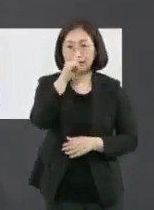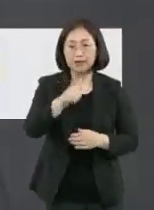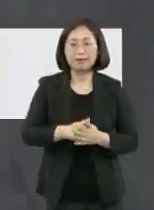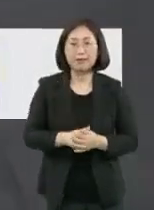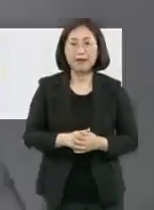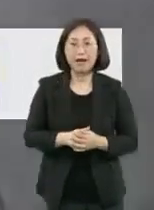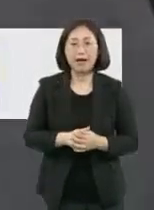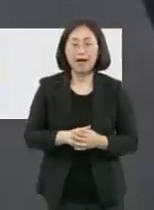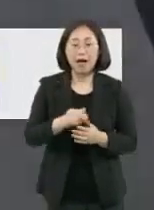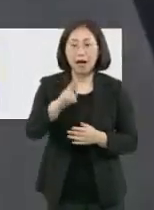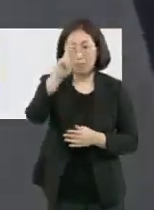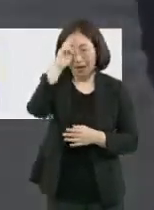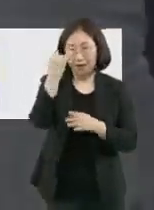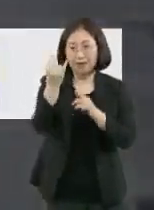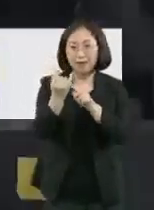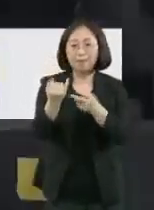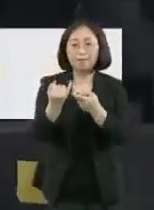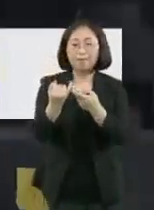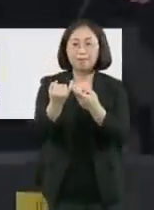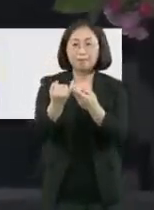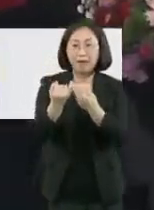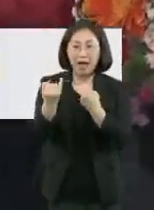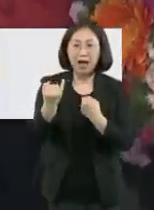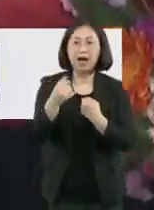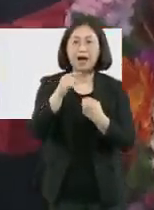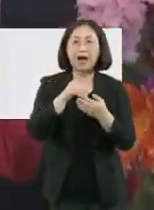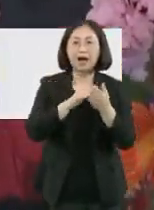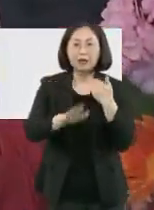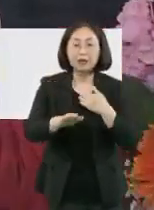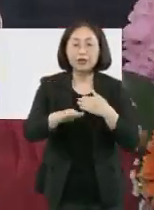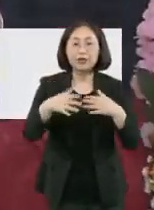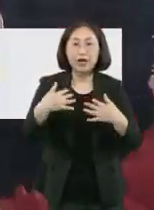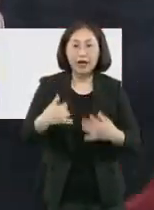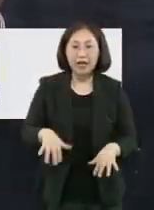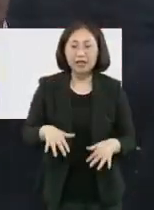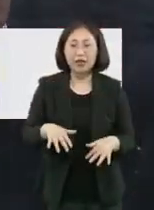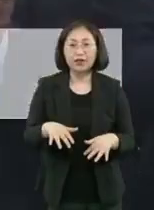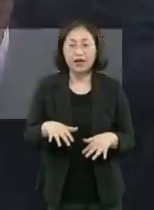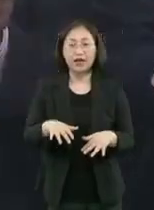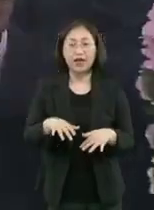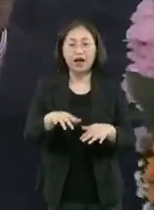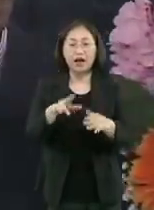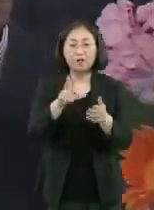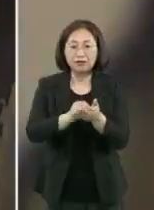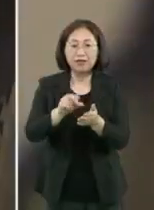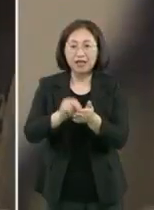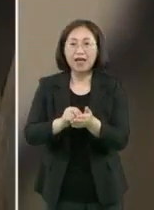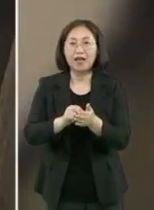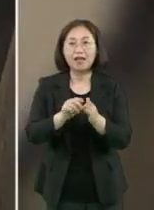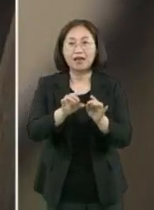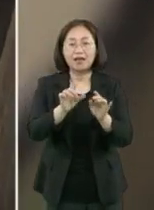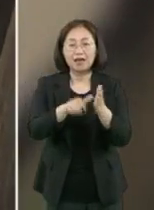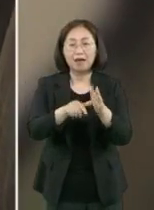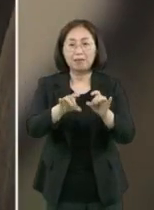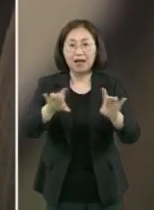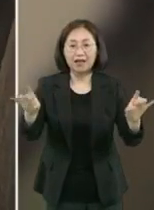중앙무대 주류였다가 탄핵 이후 존재감이 약해졌지만 현안마다 강한 목소리를 낸 인물로 알려져